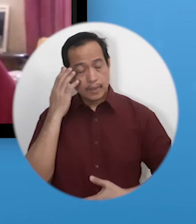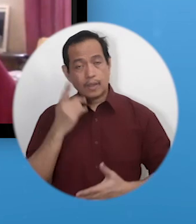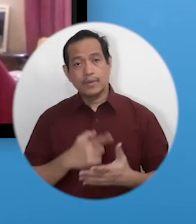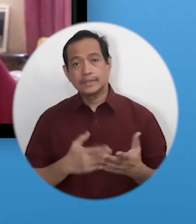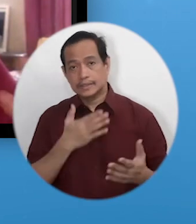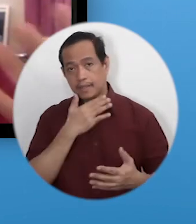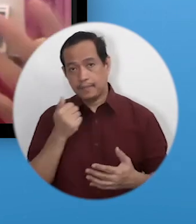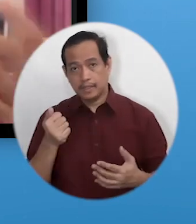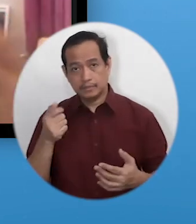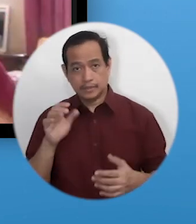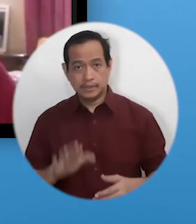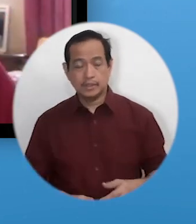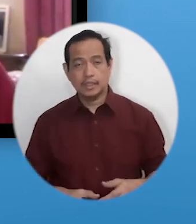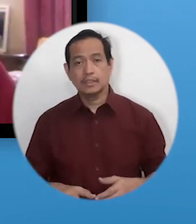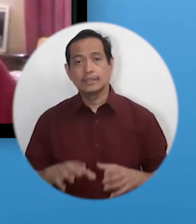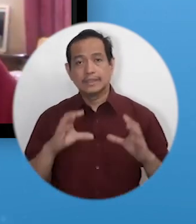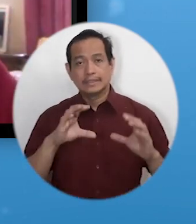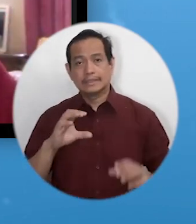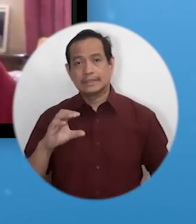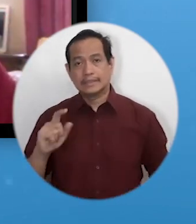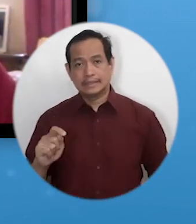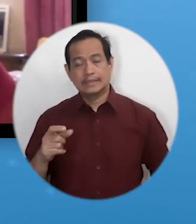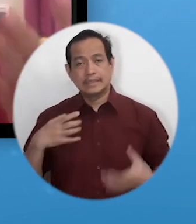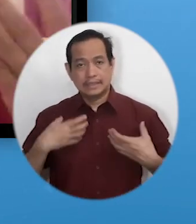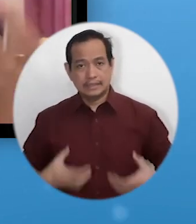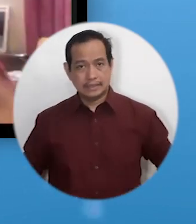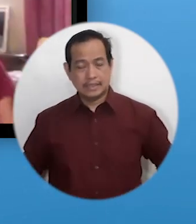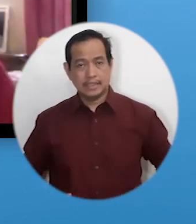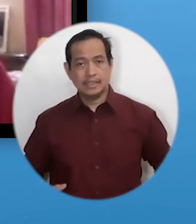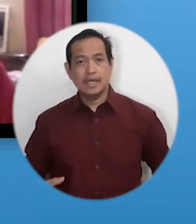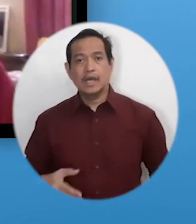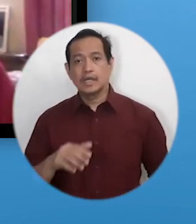no, magawa yung CT scan of the abdomen, CT